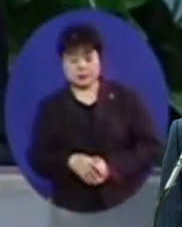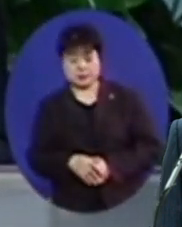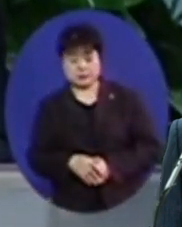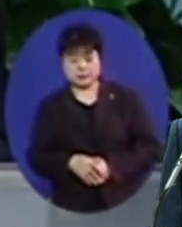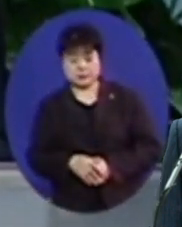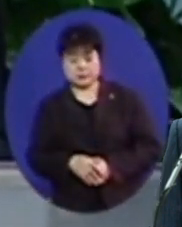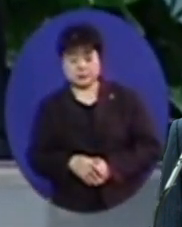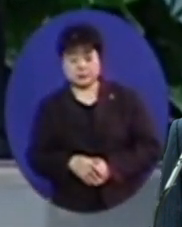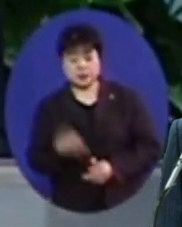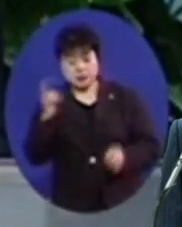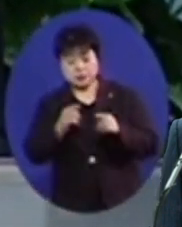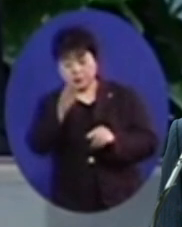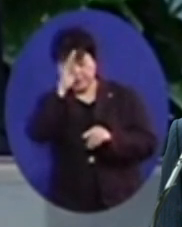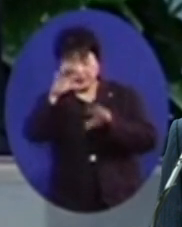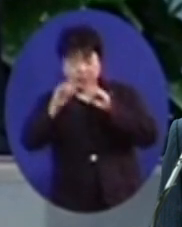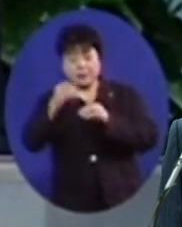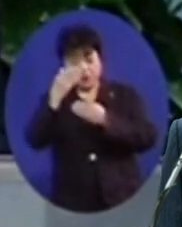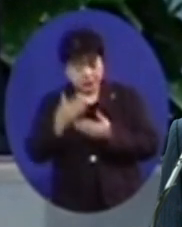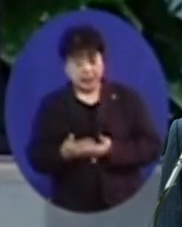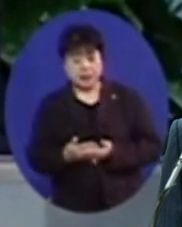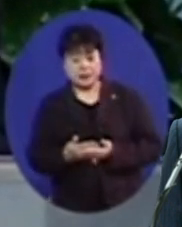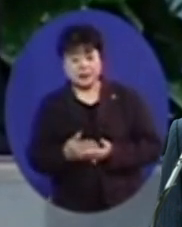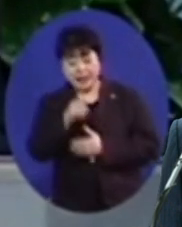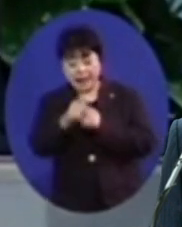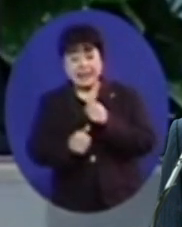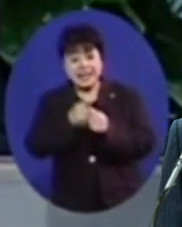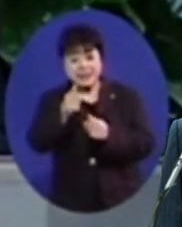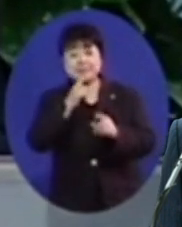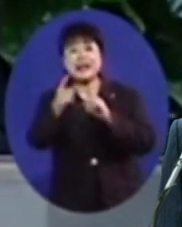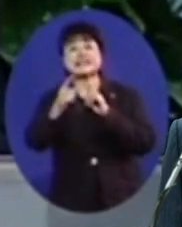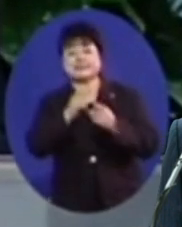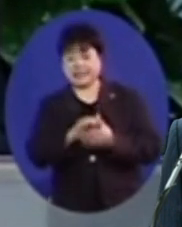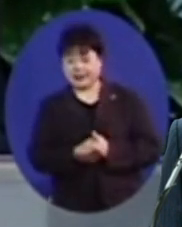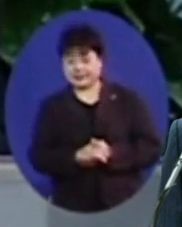말합니다. 제가 채찍에 맞음으로 너가 나음을 입었다는 하나님의 말씀이다.